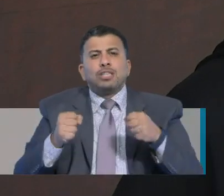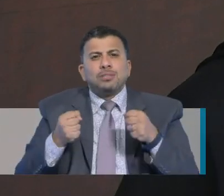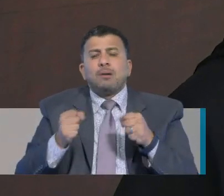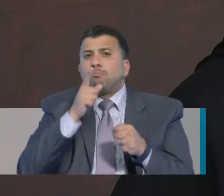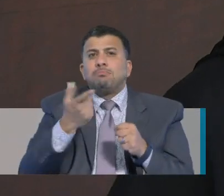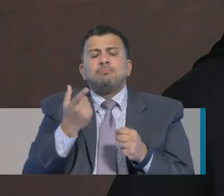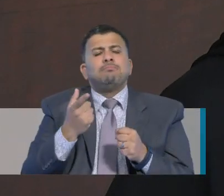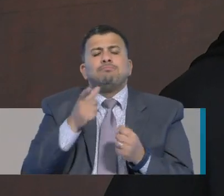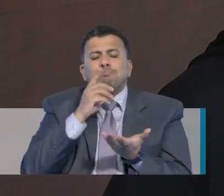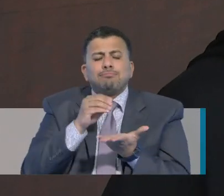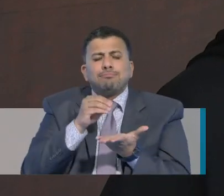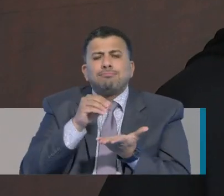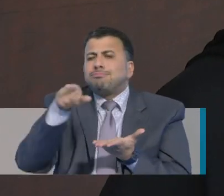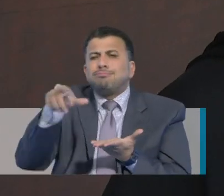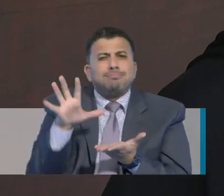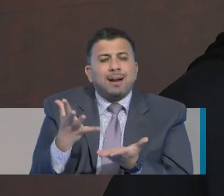على محطات